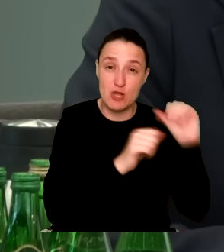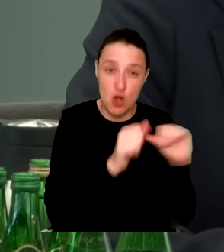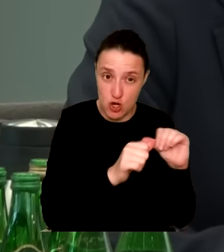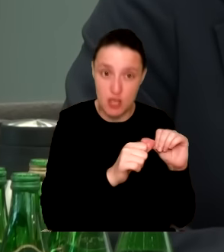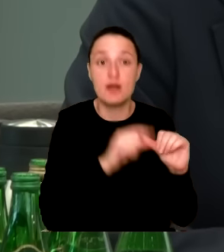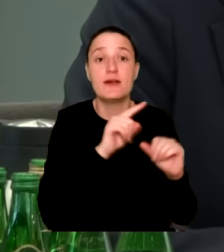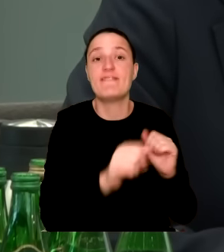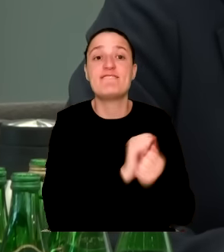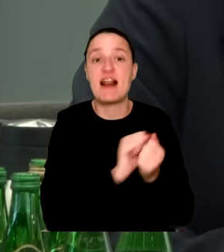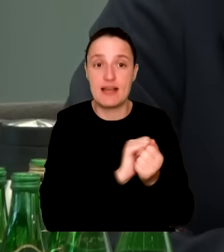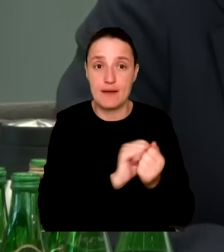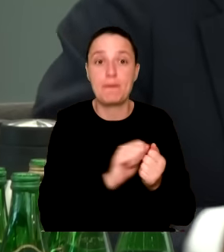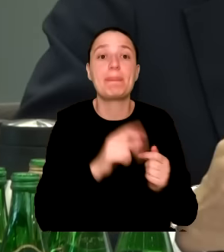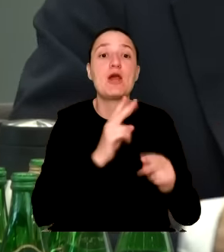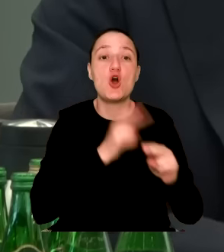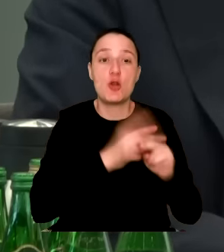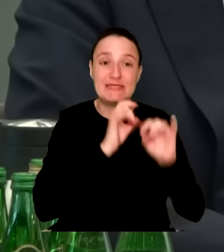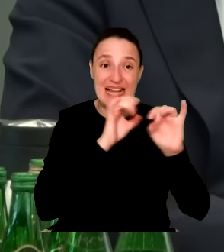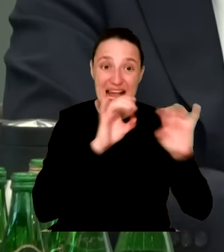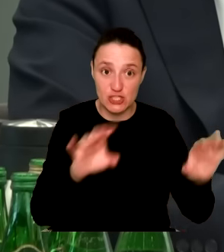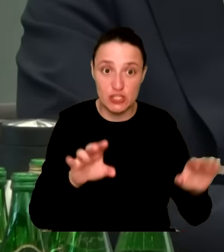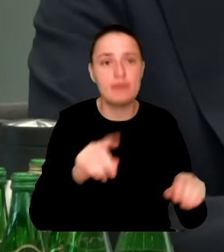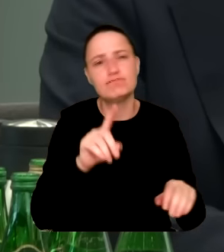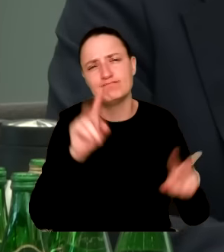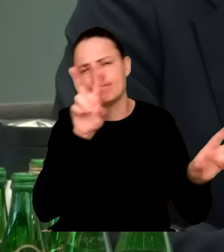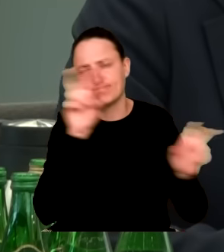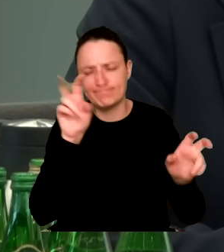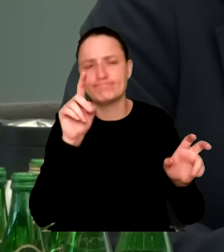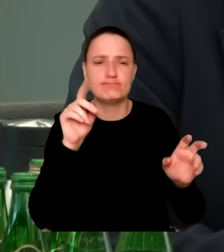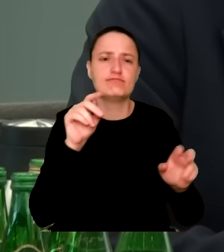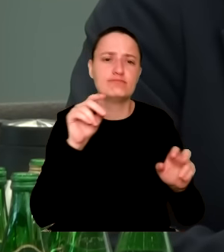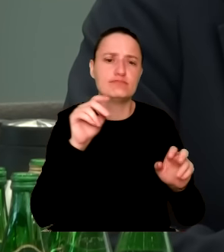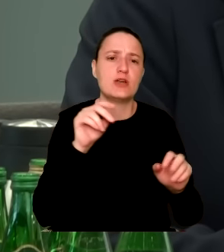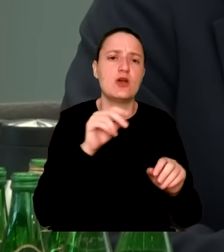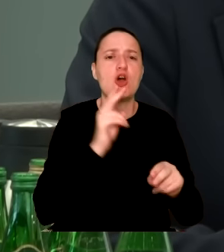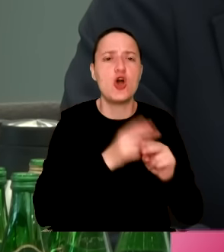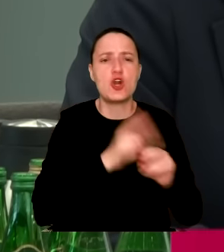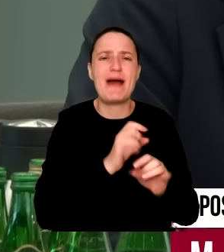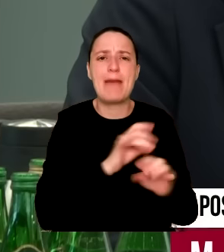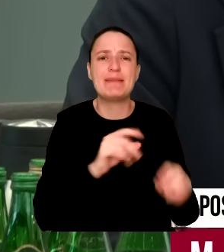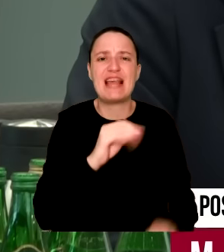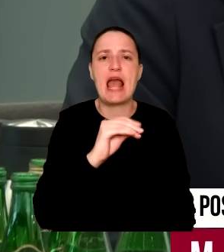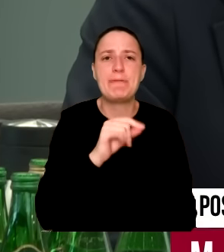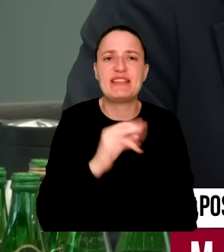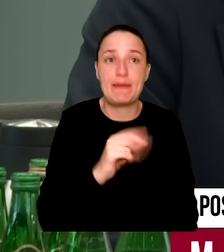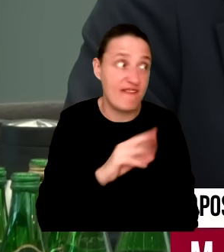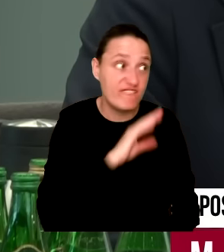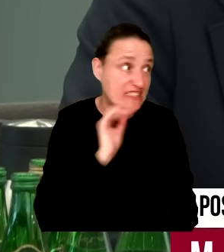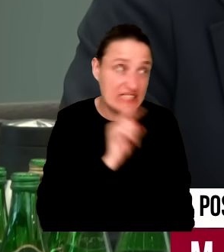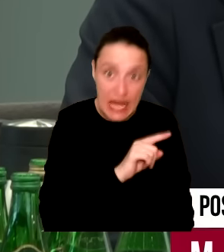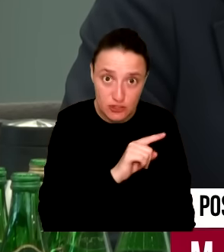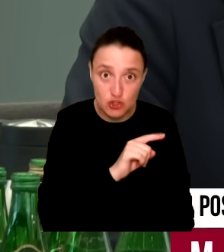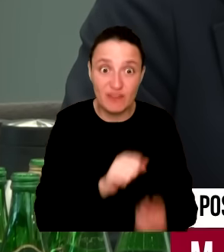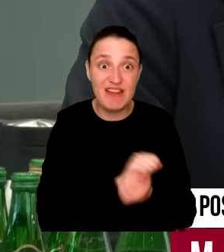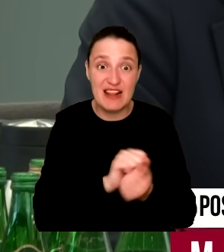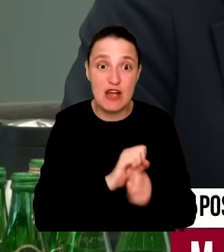walki z chorobami zakaźnymi zwana potocznie ustawą epidemic czy jest wystarczająca do walki z